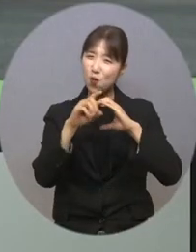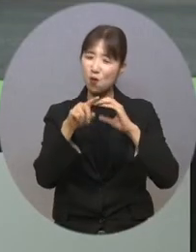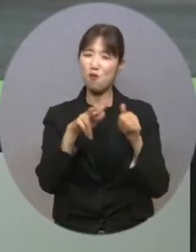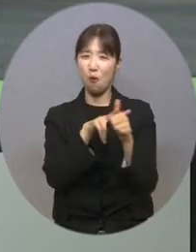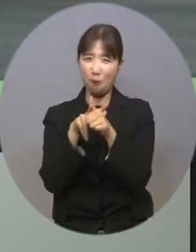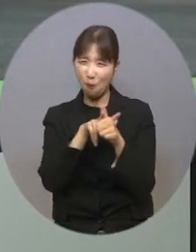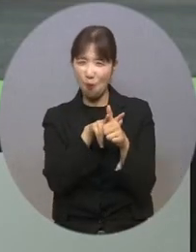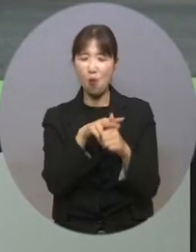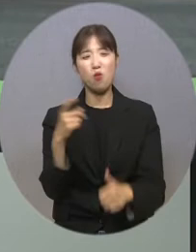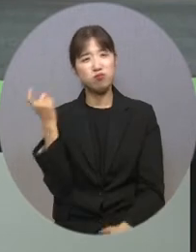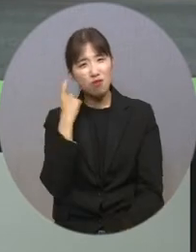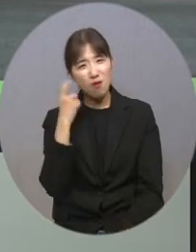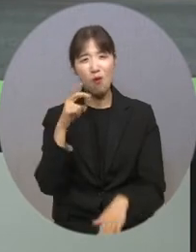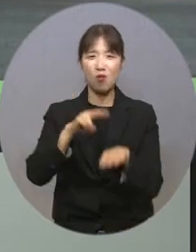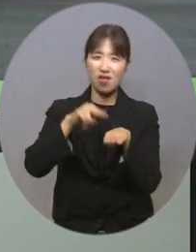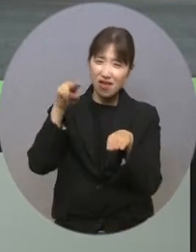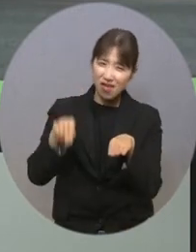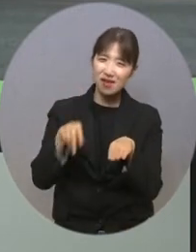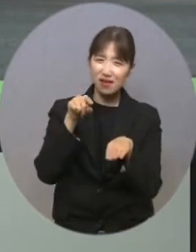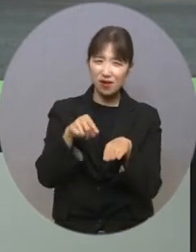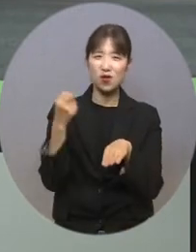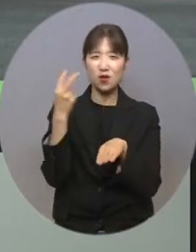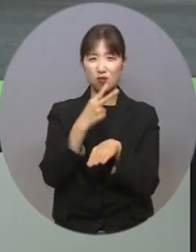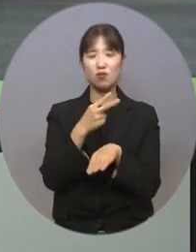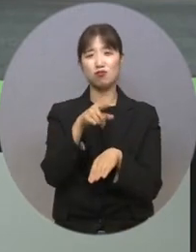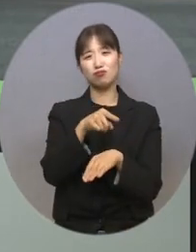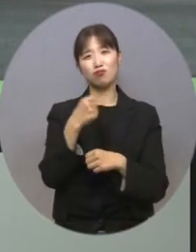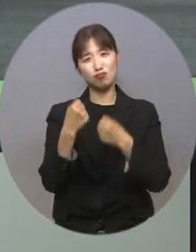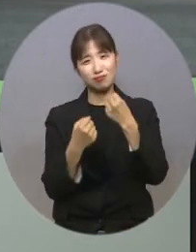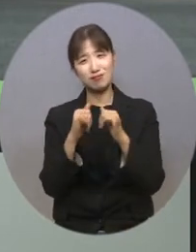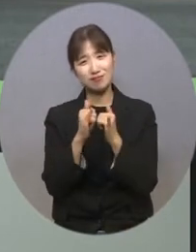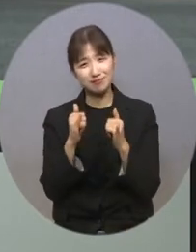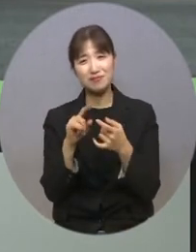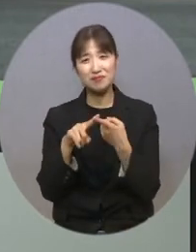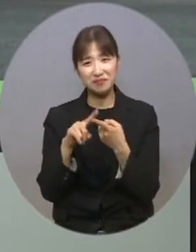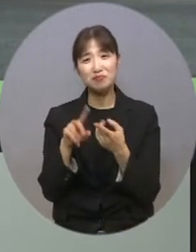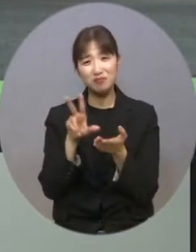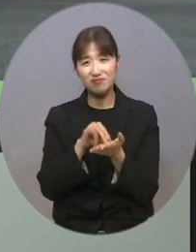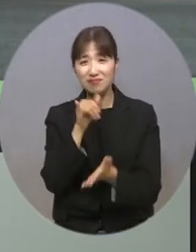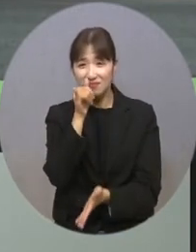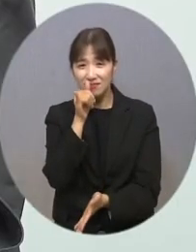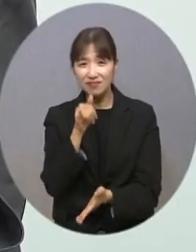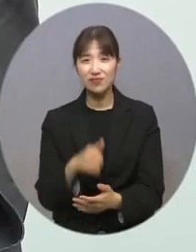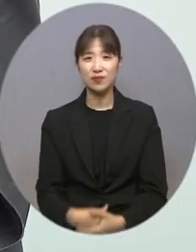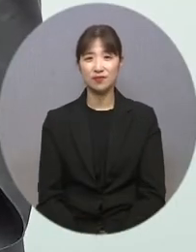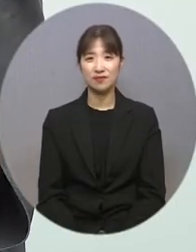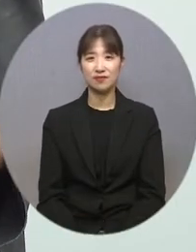정보를 듣고 내리고 이런것도 기사님이 이런 부분 또 있을 것 같아요